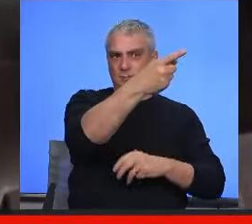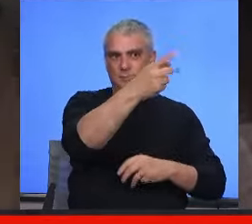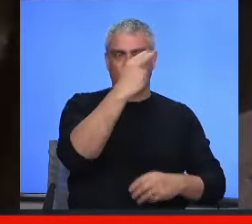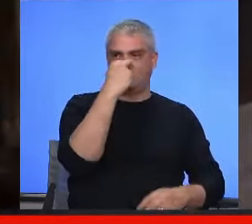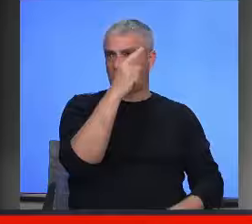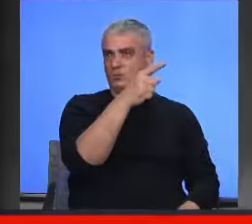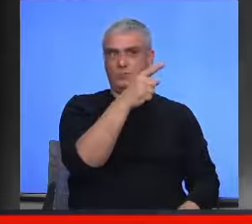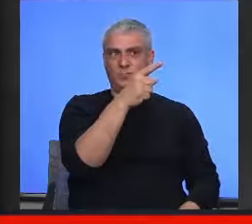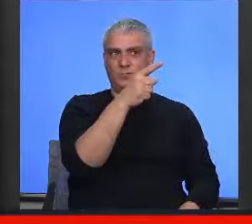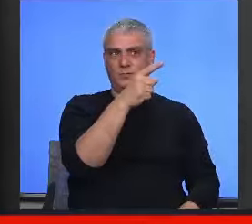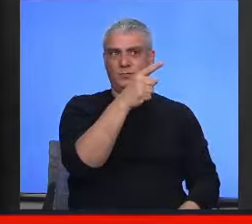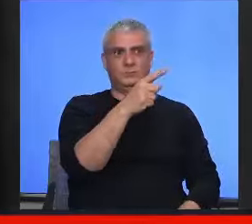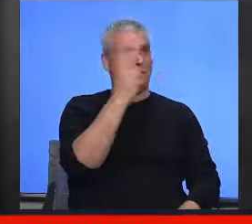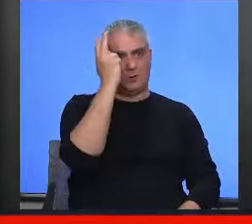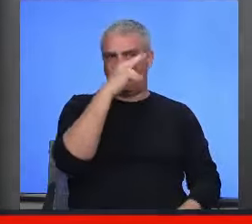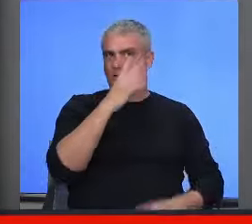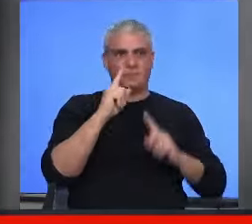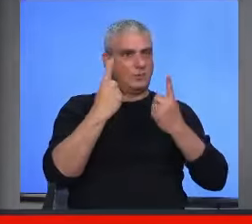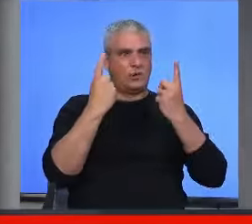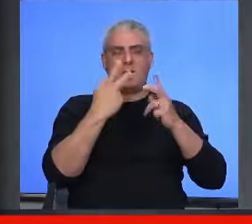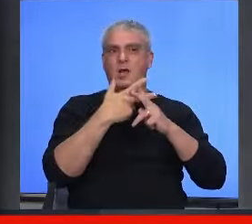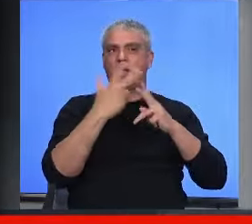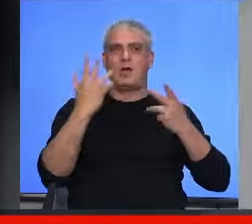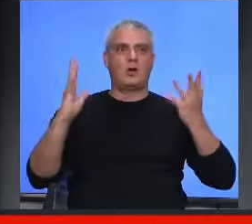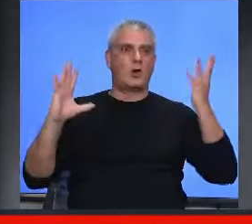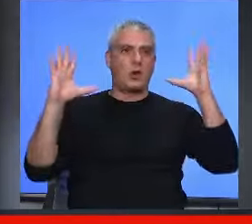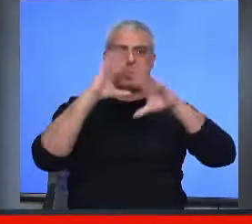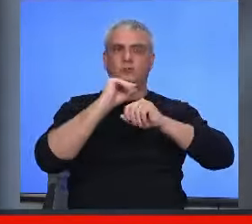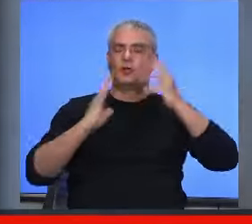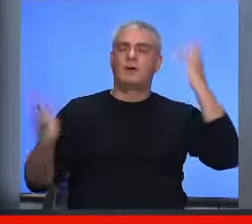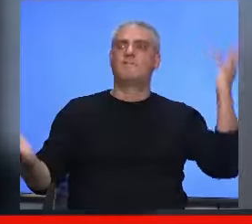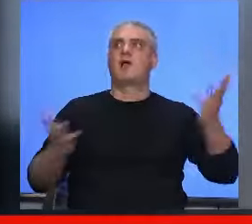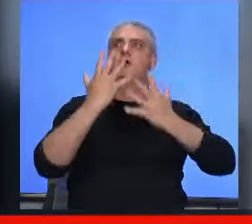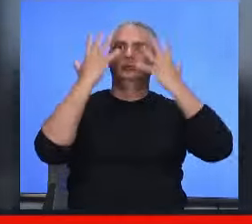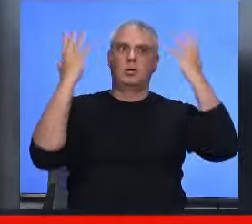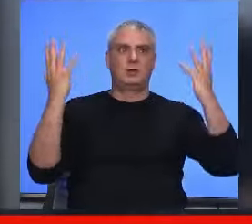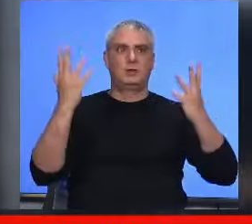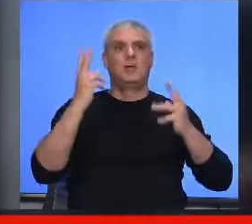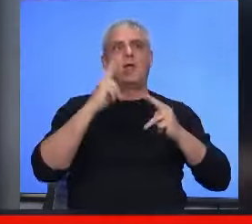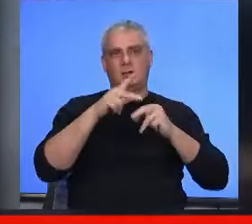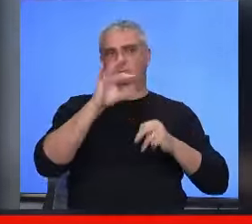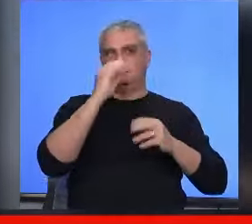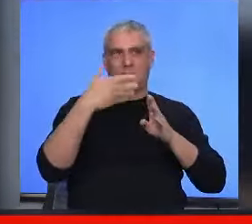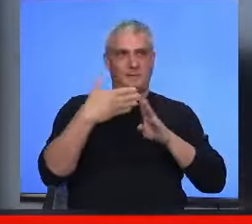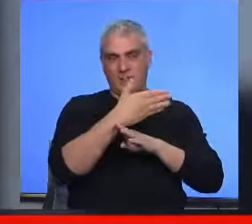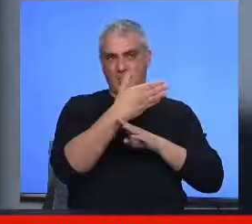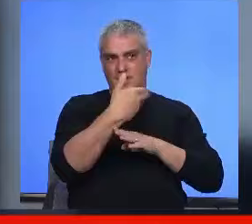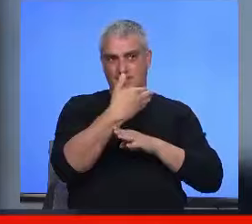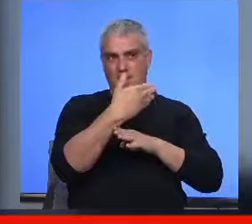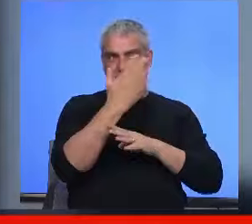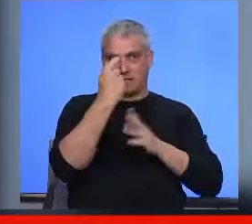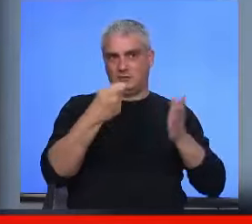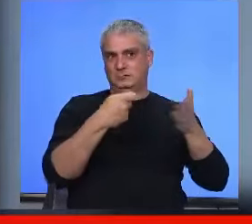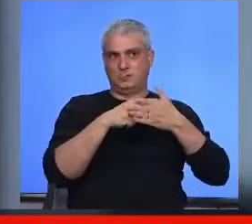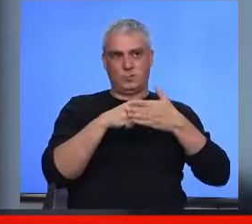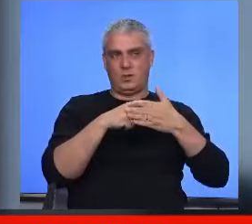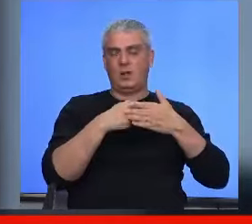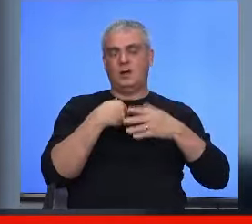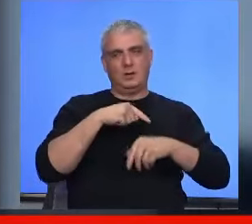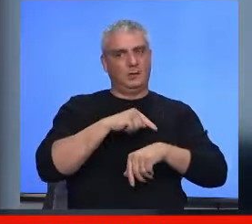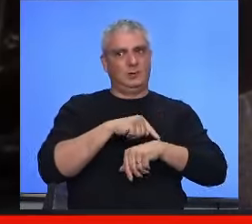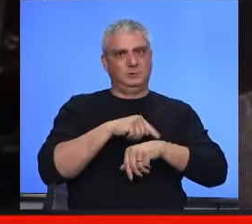פה. בכלל לא הבנתי מה קרה בכלל, רק חושך ועשן. אז שמצאתי את הפתח של הדלת, היא גם הייתה סגורה גדולה, לקח